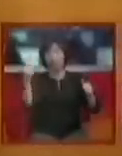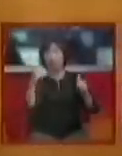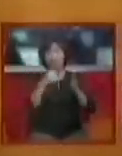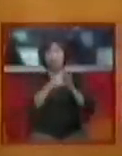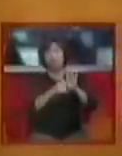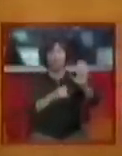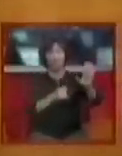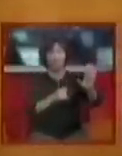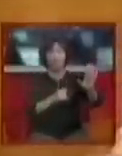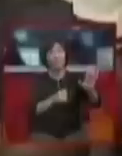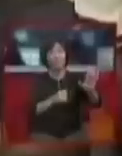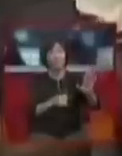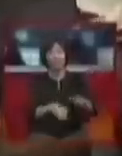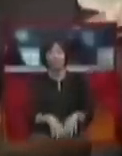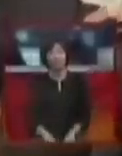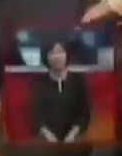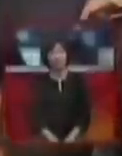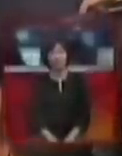ang nakasala...